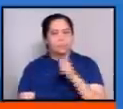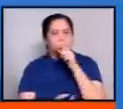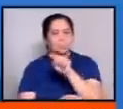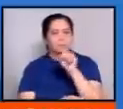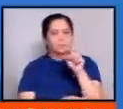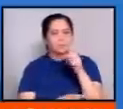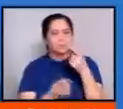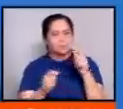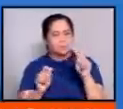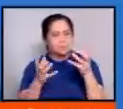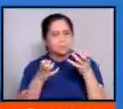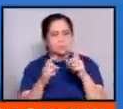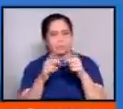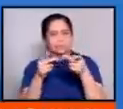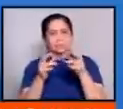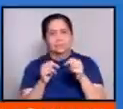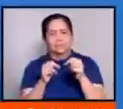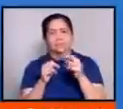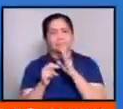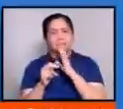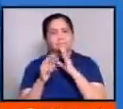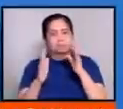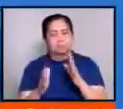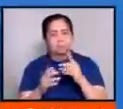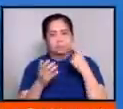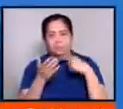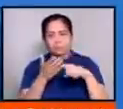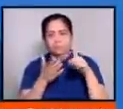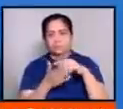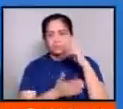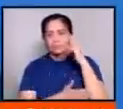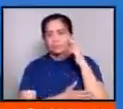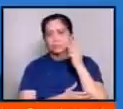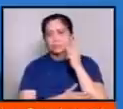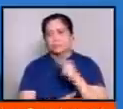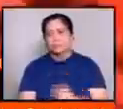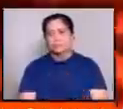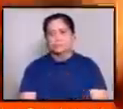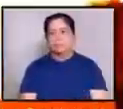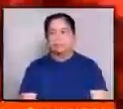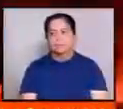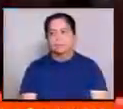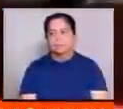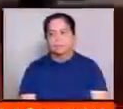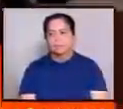ang nag-aasam sa pwesto? Alamin sa pag-aksyon ni Roices Naguit.